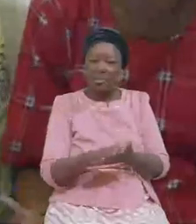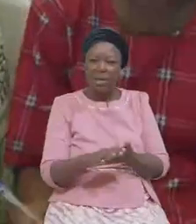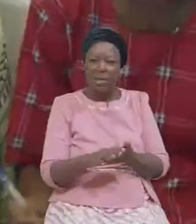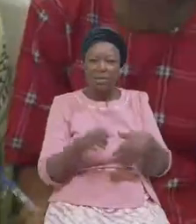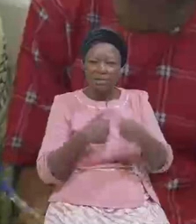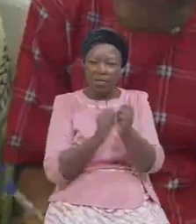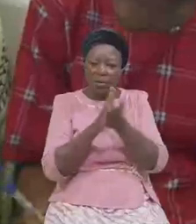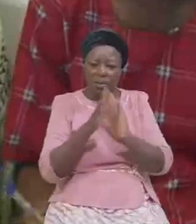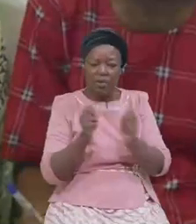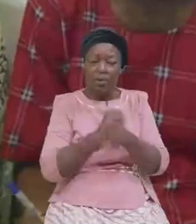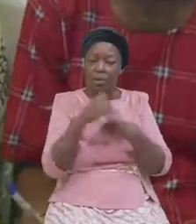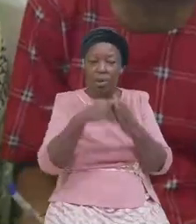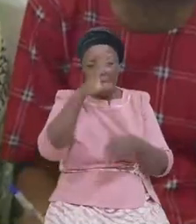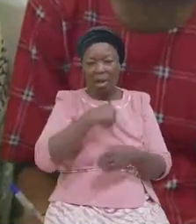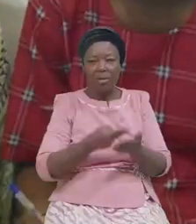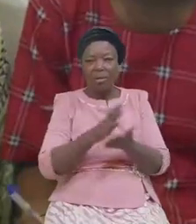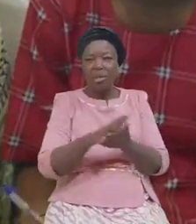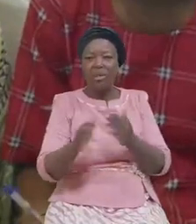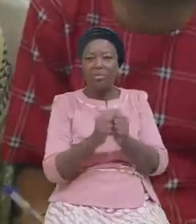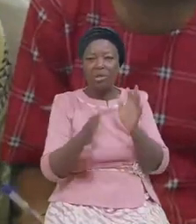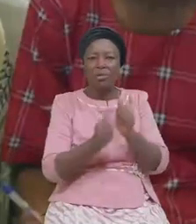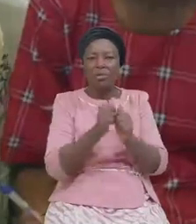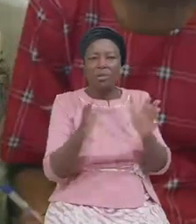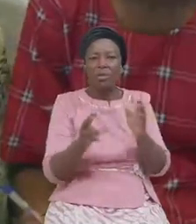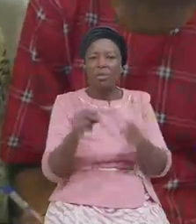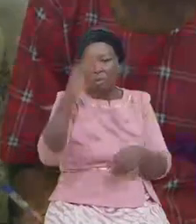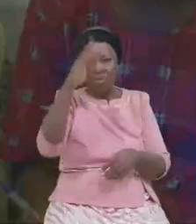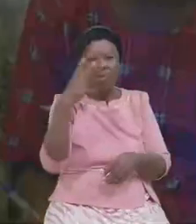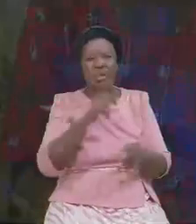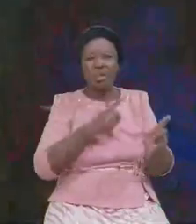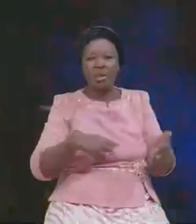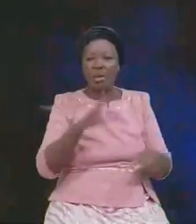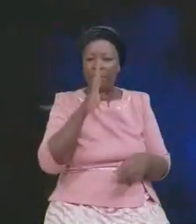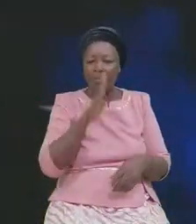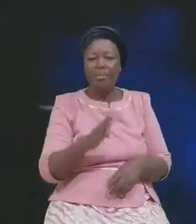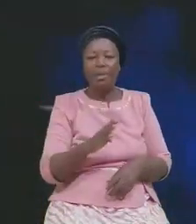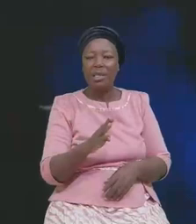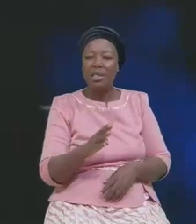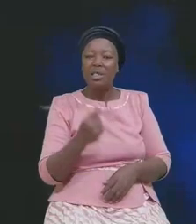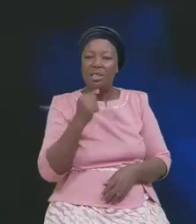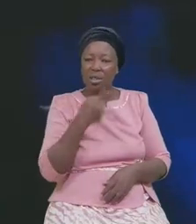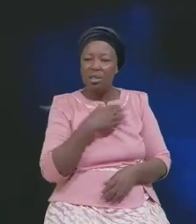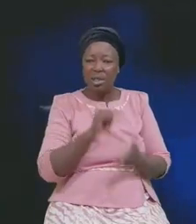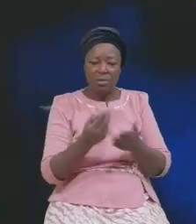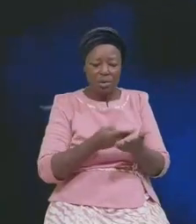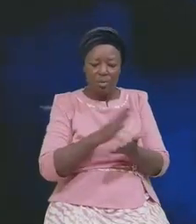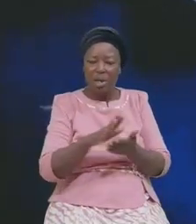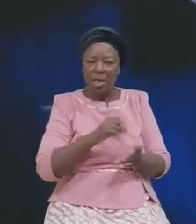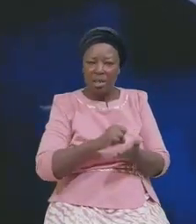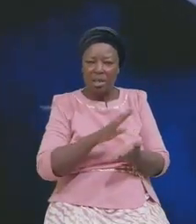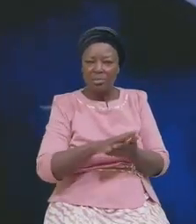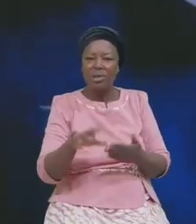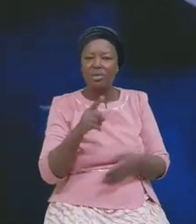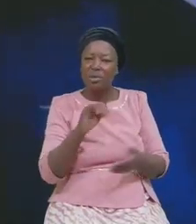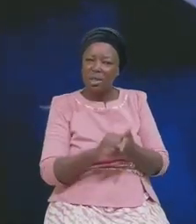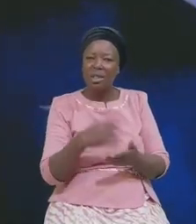tous les hommes et la sanctification à laquelle personne ne verra le Seigneur. Soyez diligents. Que vous êtes saints et sanctifiés afin que ce jour ne